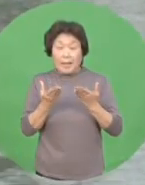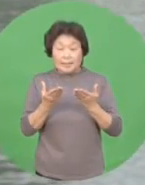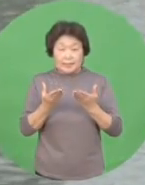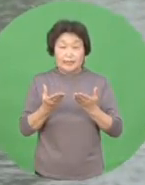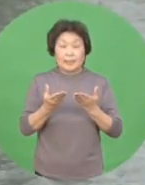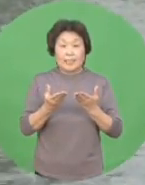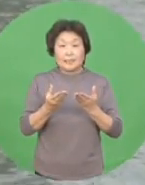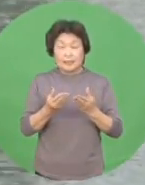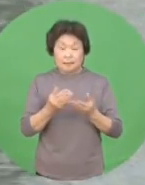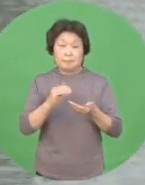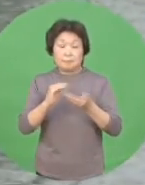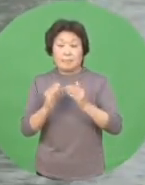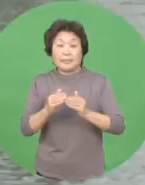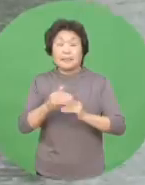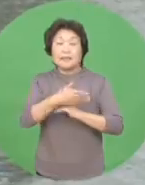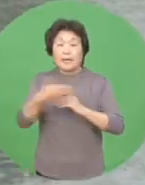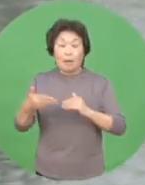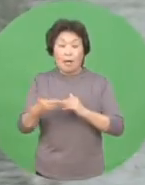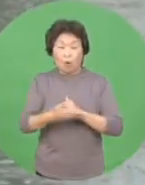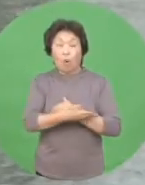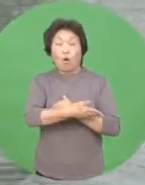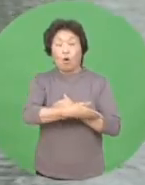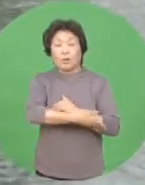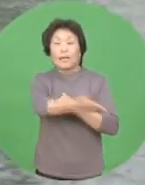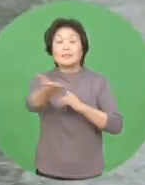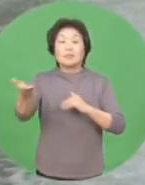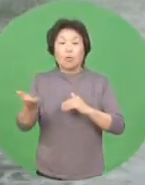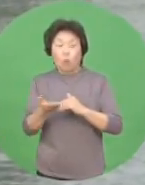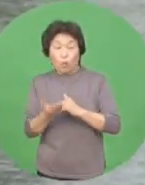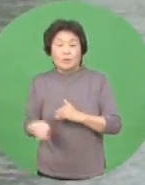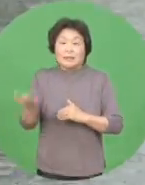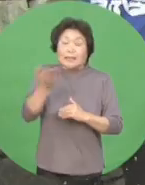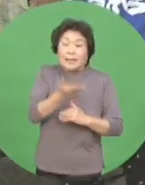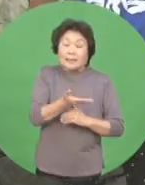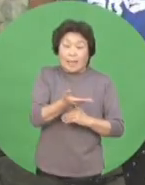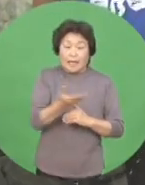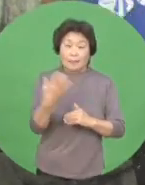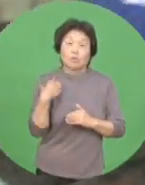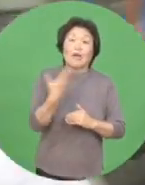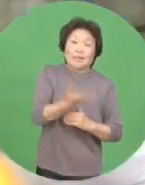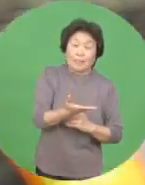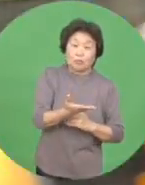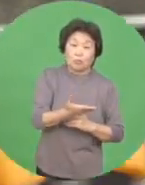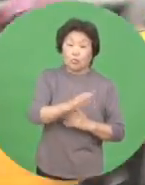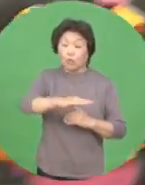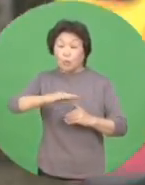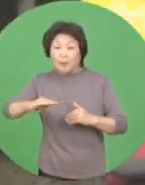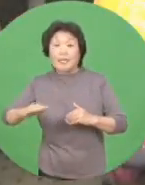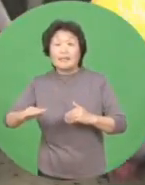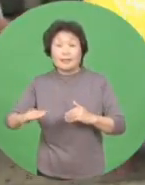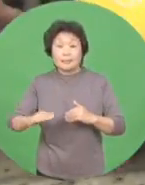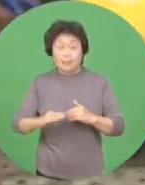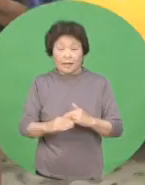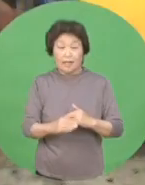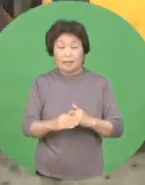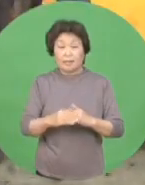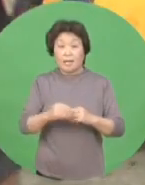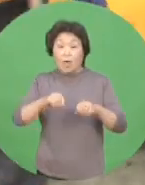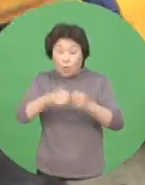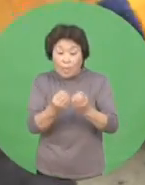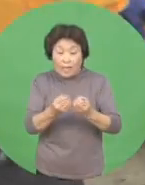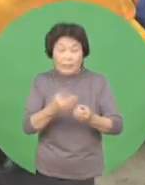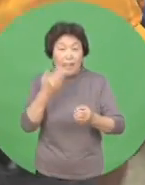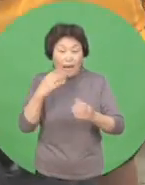次世代へ引き継いでいく、そのためには次世代を担っていた子どもさんたちとね、もうだいぶこう傷んできた青石のところ